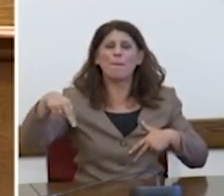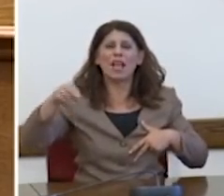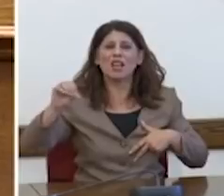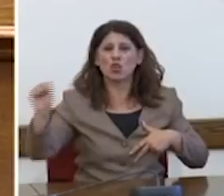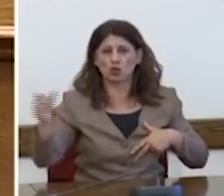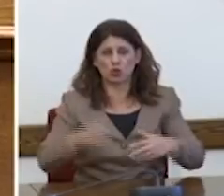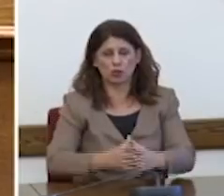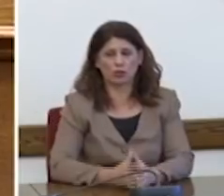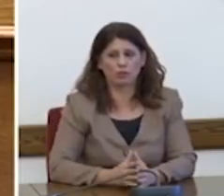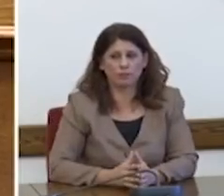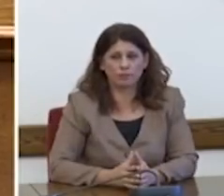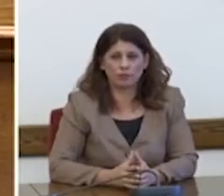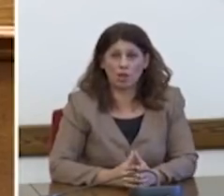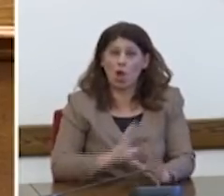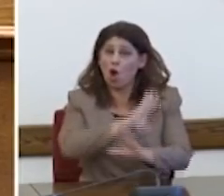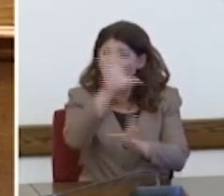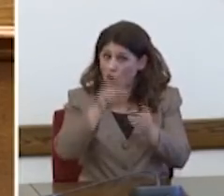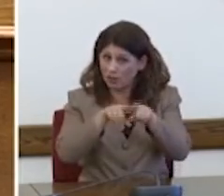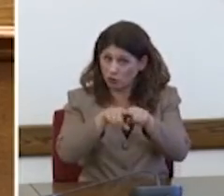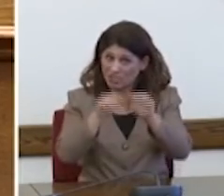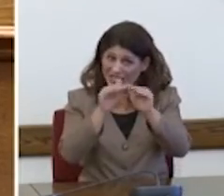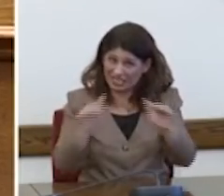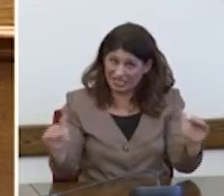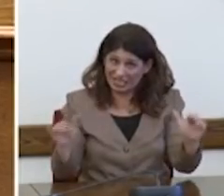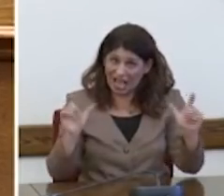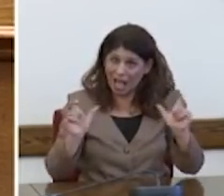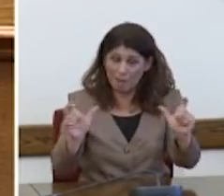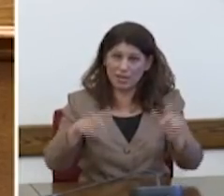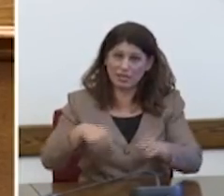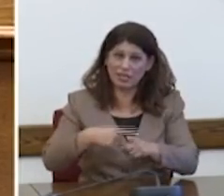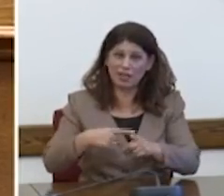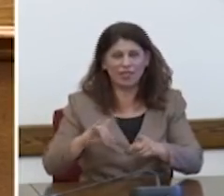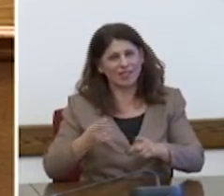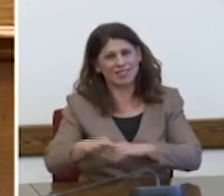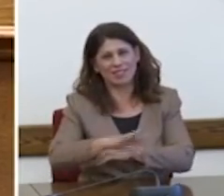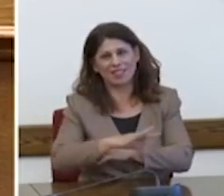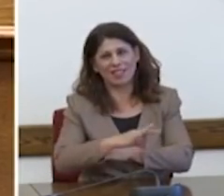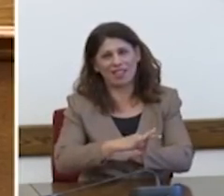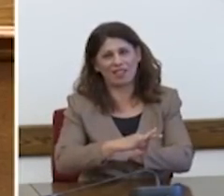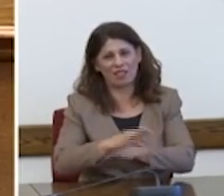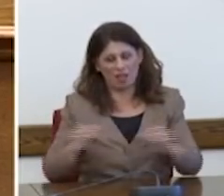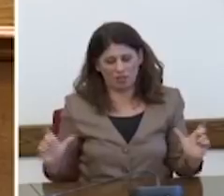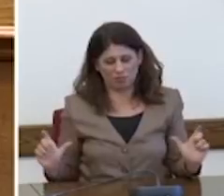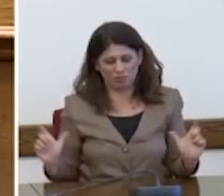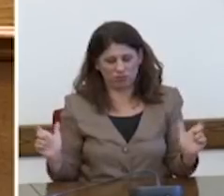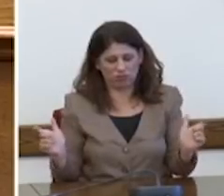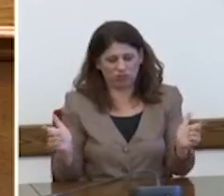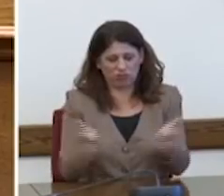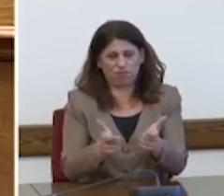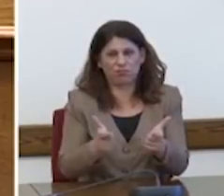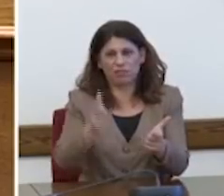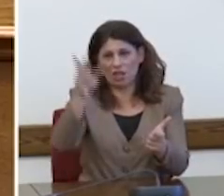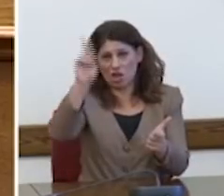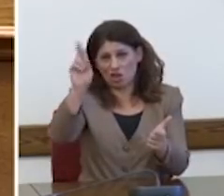Αφορούν την ειρήνη όλα τα παραπάνω. Αφορούν την άμυνα της χώρας ή τα σχέδια περικύκλωσης της Ρωσίας. Και τώρα